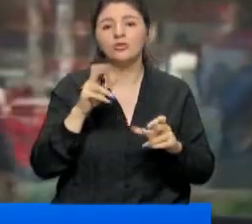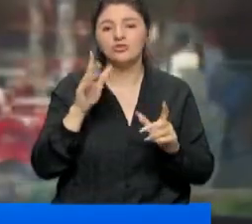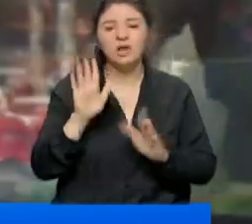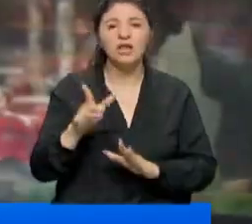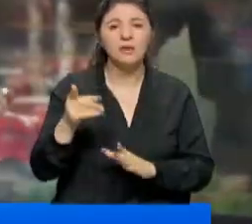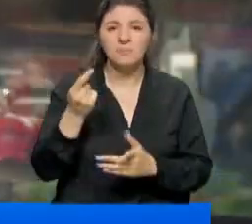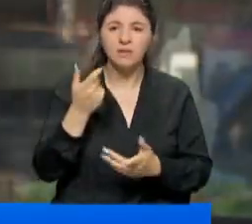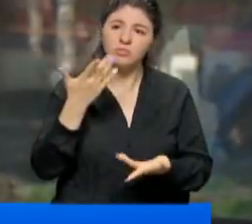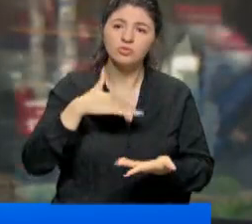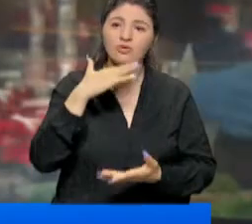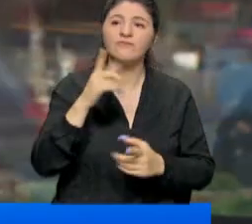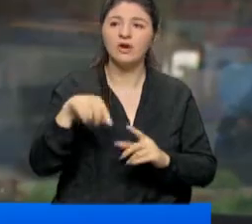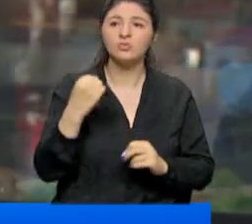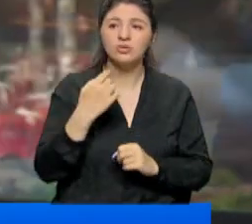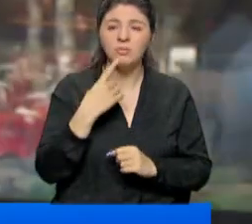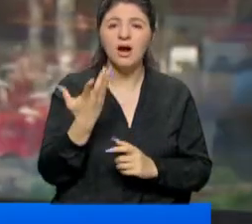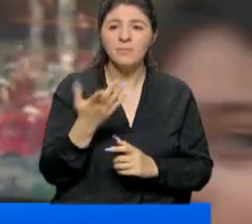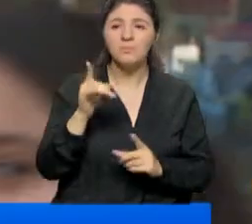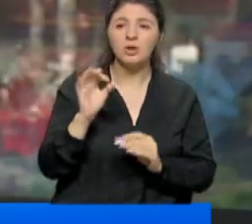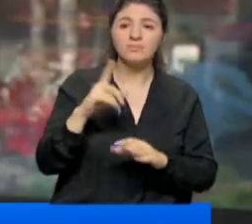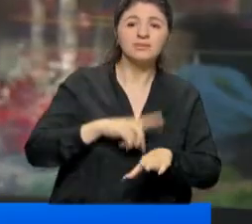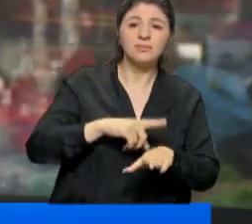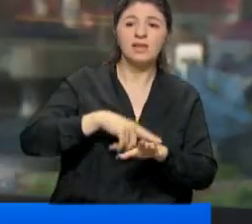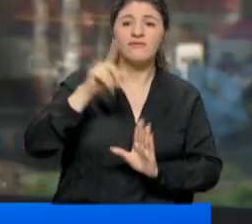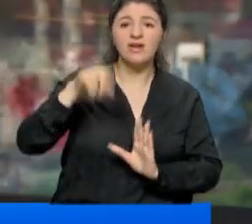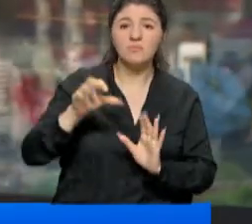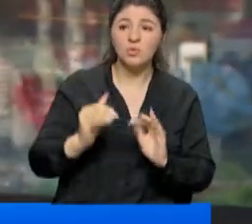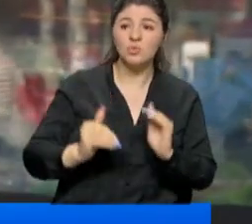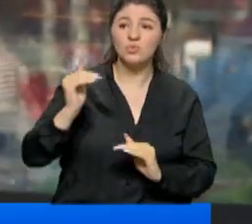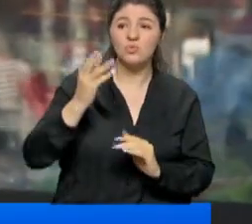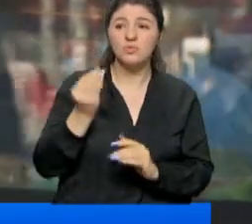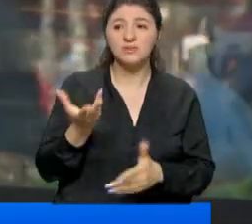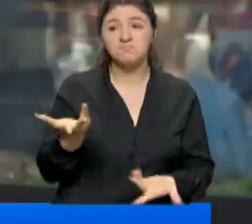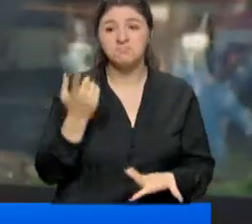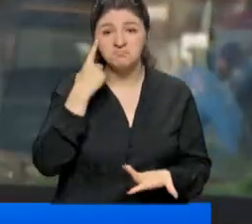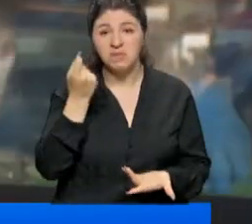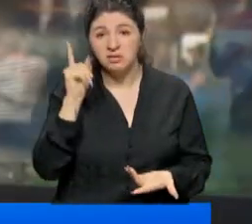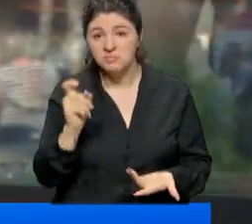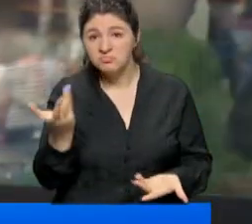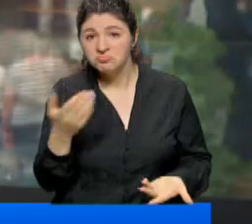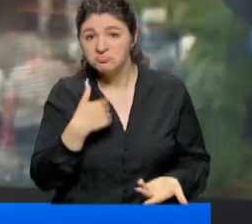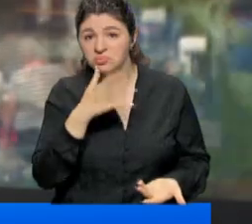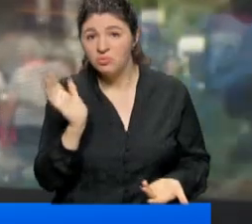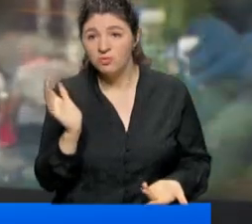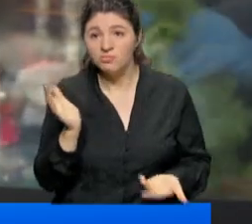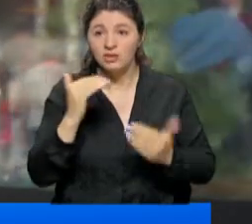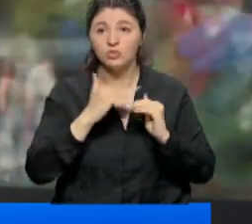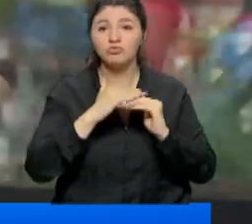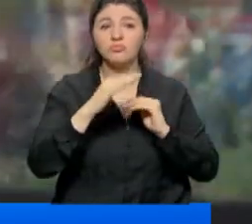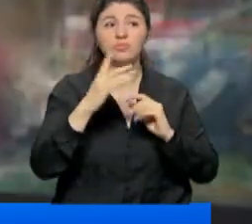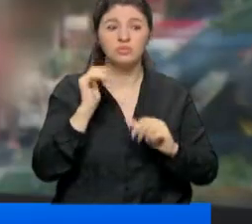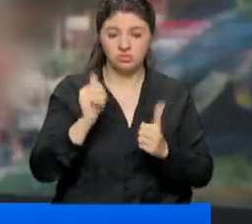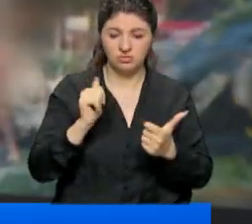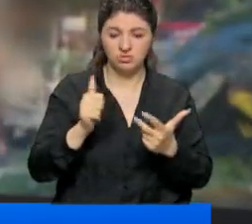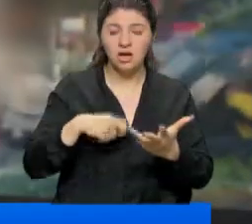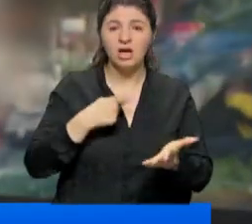dolduracaklar Ömer Gönen vergi ya hani Böylesi bir dönemde vergilerini bu kadar yüksek olması mantıklı mı bilmiyorum yani toplumun